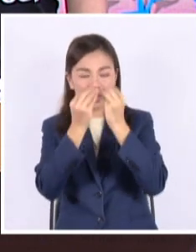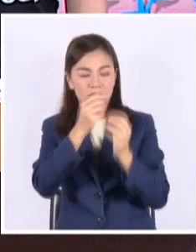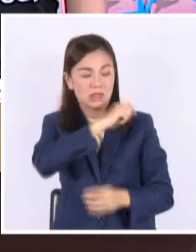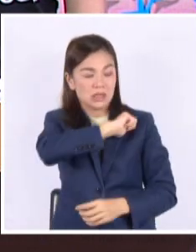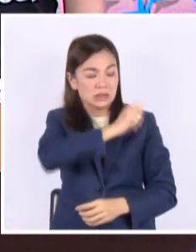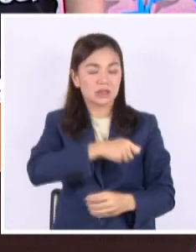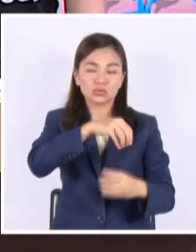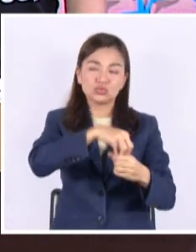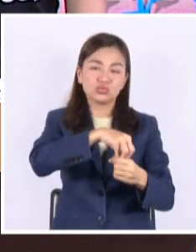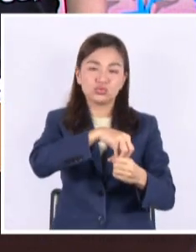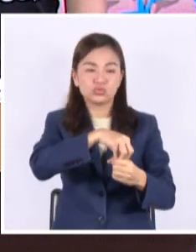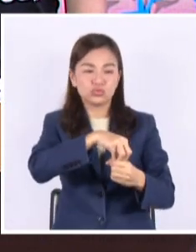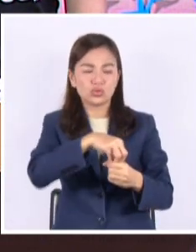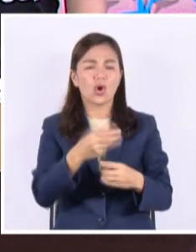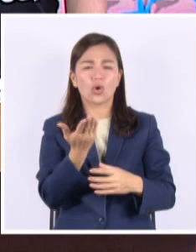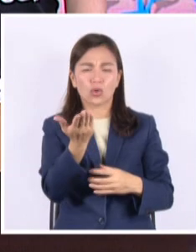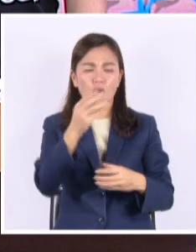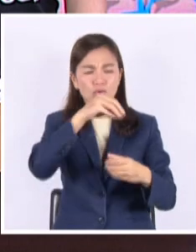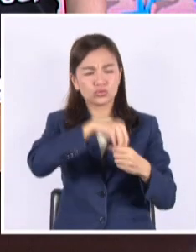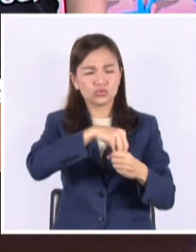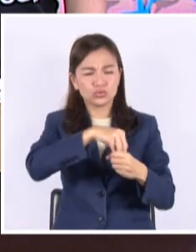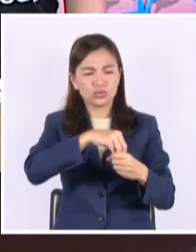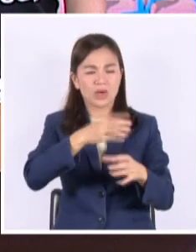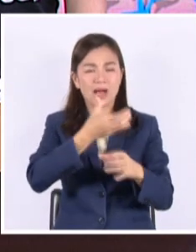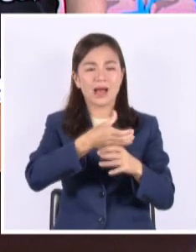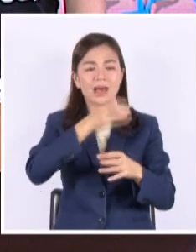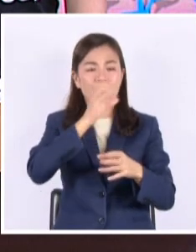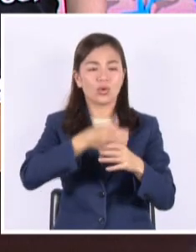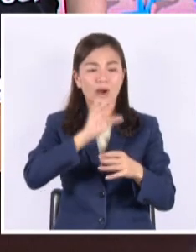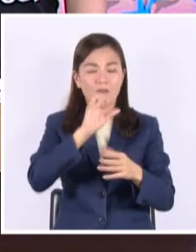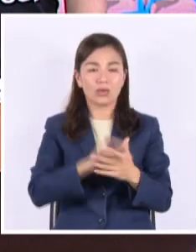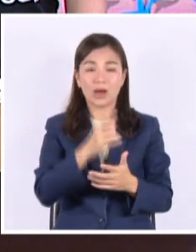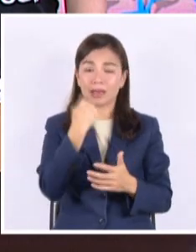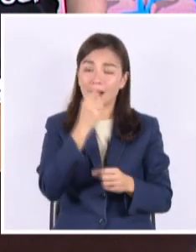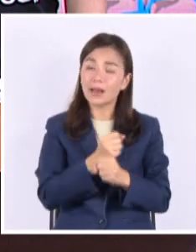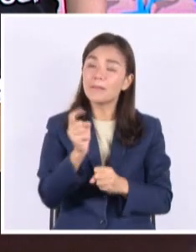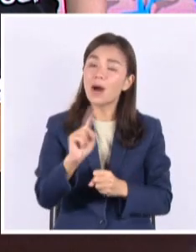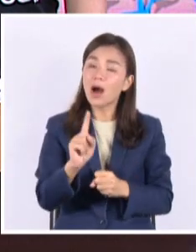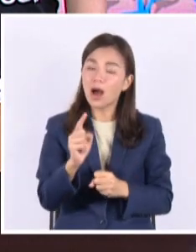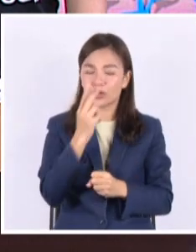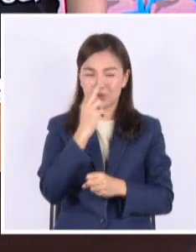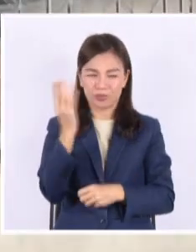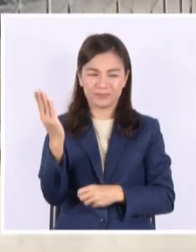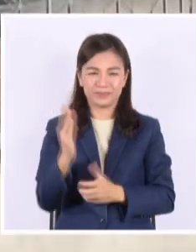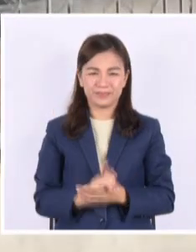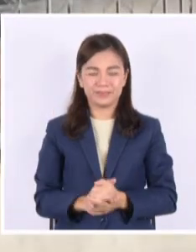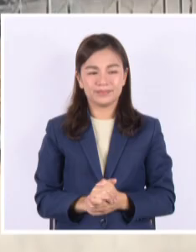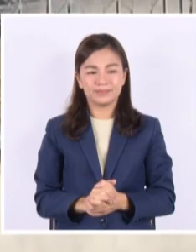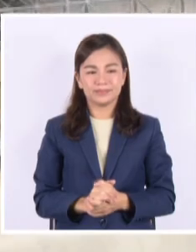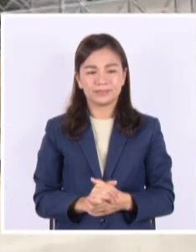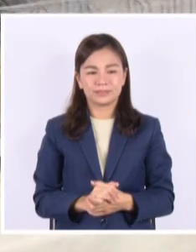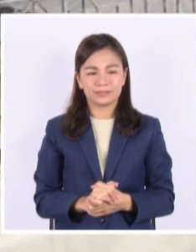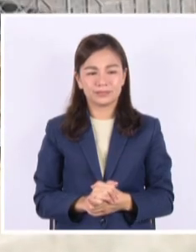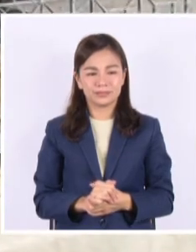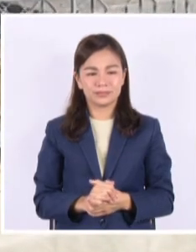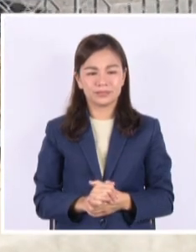ว่าเนี่ยขออยู่กุฏิเนี่ยอยากจะกินเหล้าใครจะทำอะไรได้เดี๋ยวเราไปดูภาพบรรยากาศหน่อย พระ